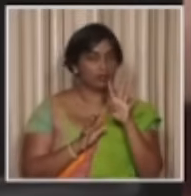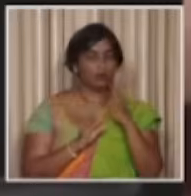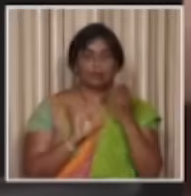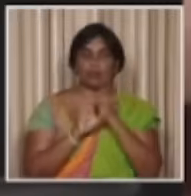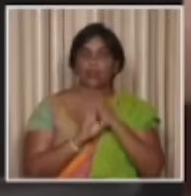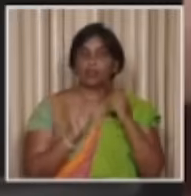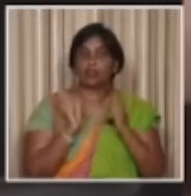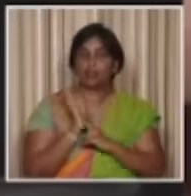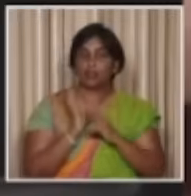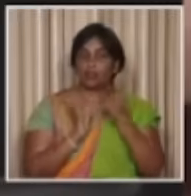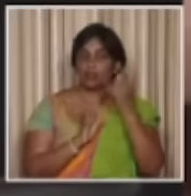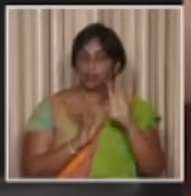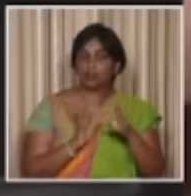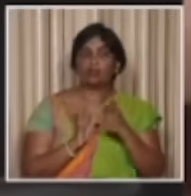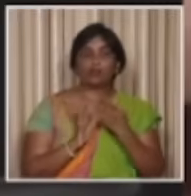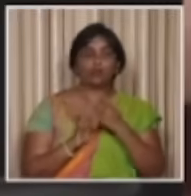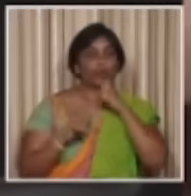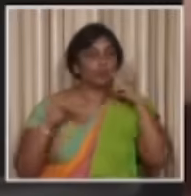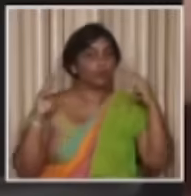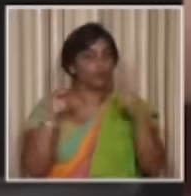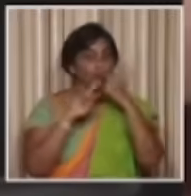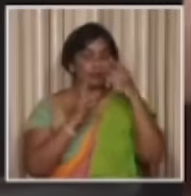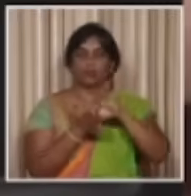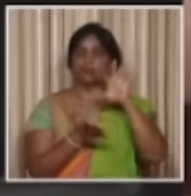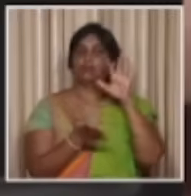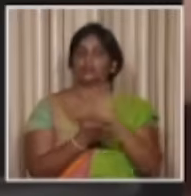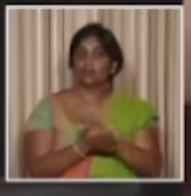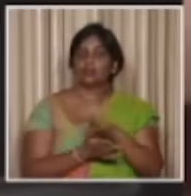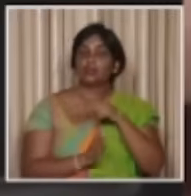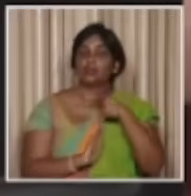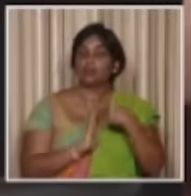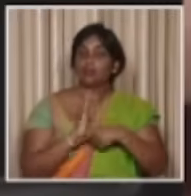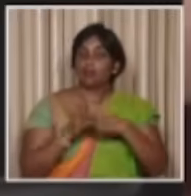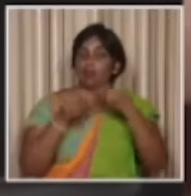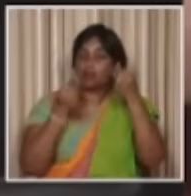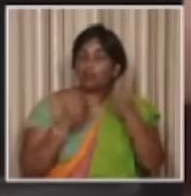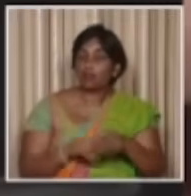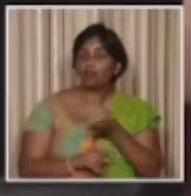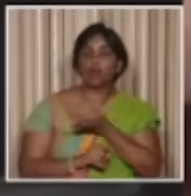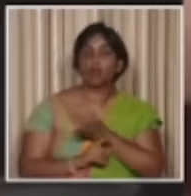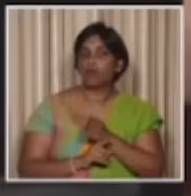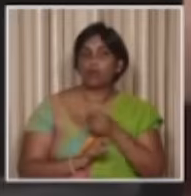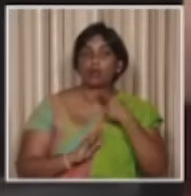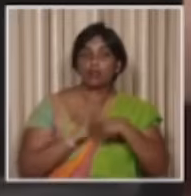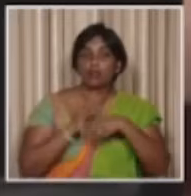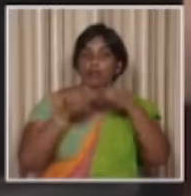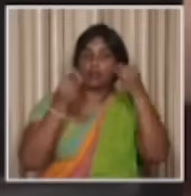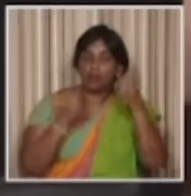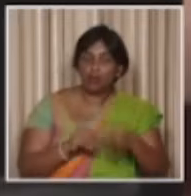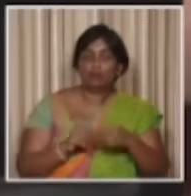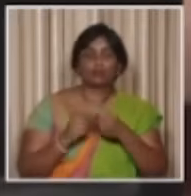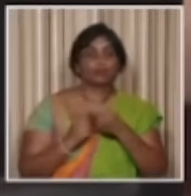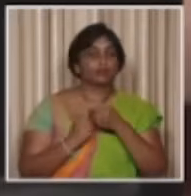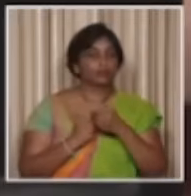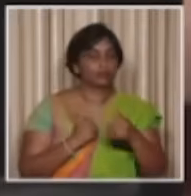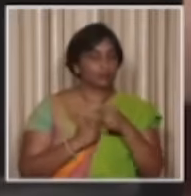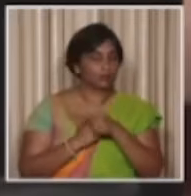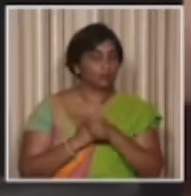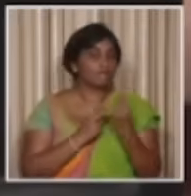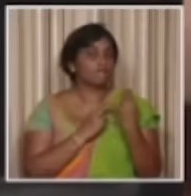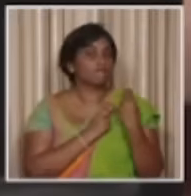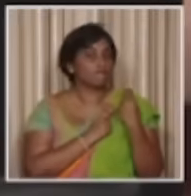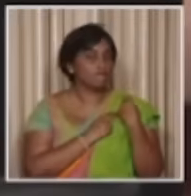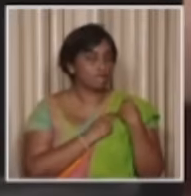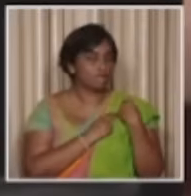පසුගිය නොවැම්බර් 14 ශ්‍රේෂ්ඨාධිකරණයේ තීන්දුවක් දුන්නා මේ රට බංකොලොත් කළේ කවුද මේ රට බංකොලොත් කිරීමට